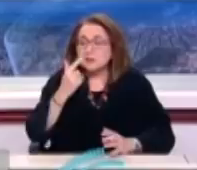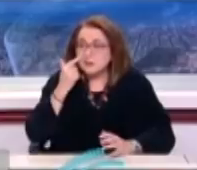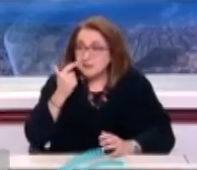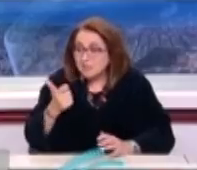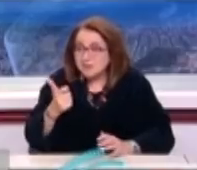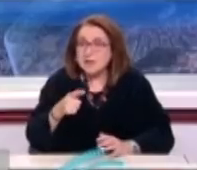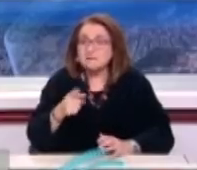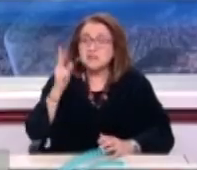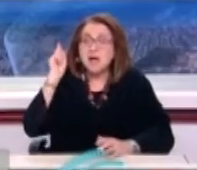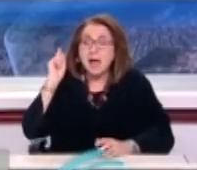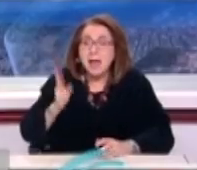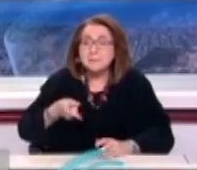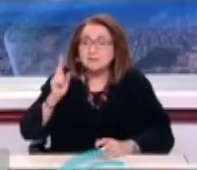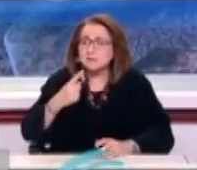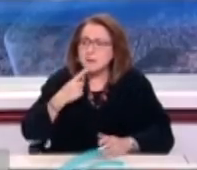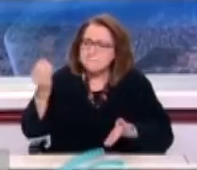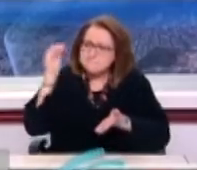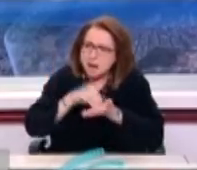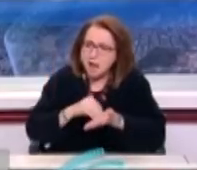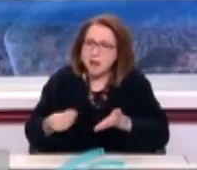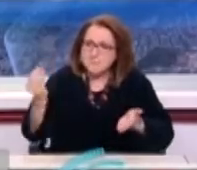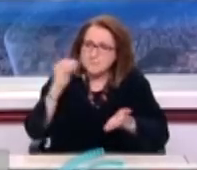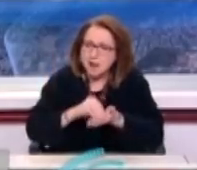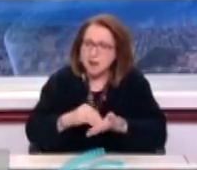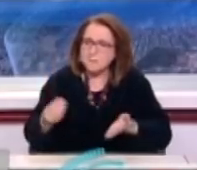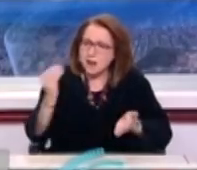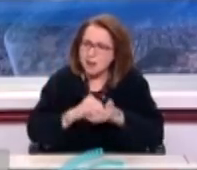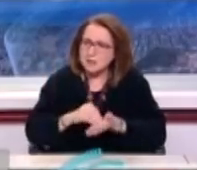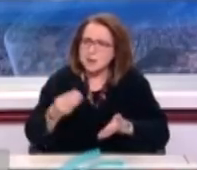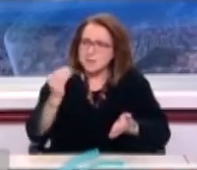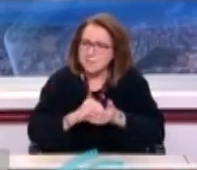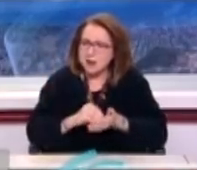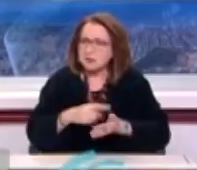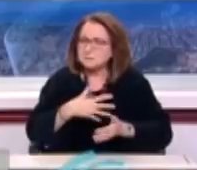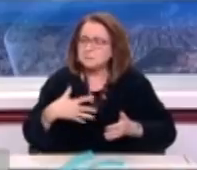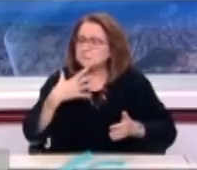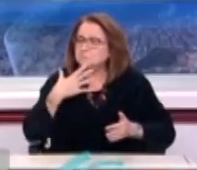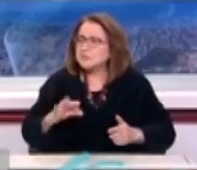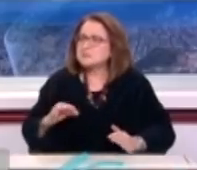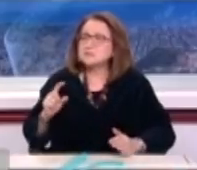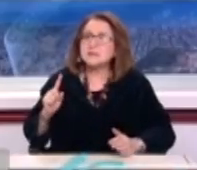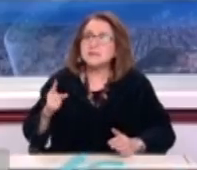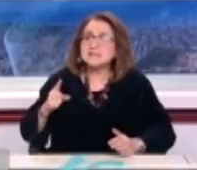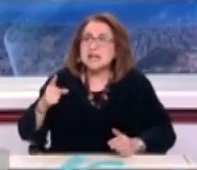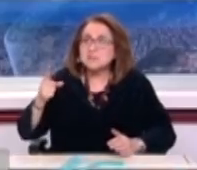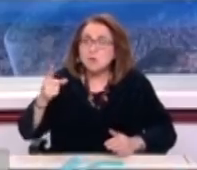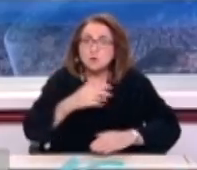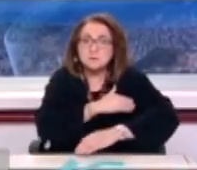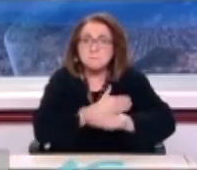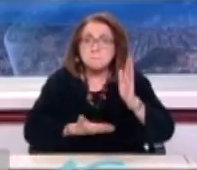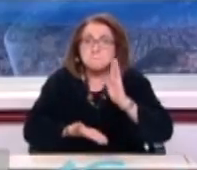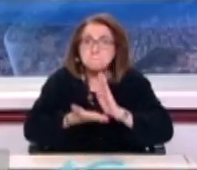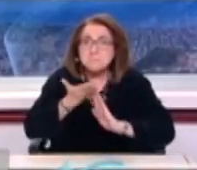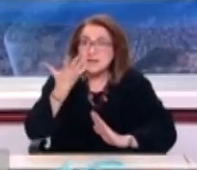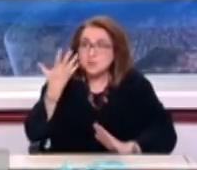συζητάμε και χτες και σήμερα θα συζητήσουμε με ομάδα του Ευρωπαϊκού CDC, τα οποία θα είναι πολύ ευρεία, ίσως να είναι ταξιδιώτης με πυρετό, που